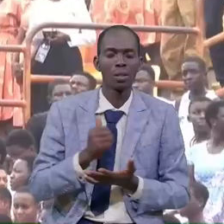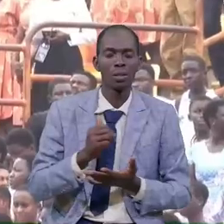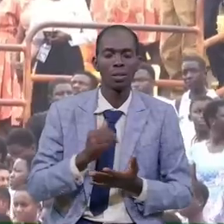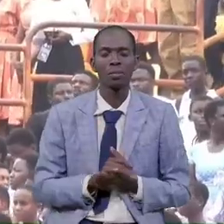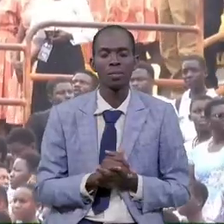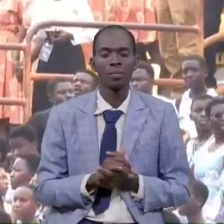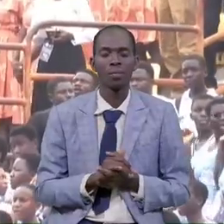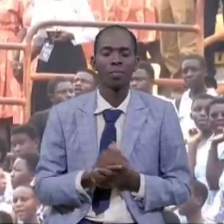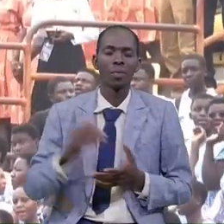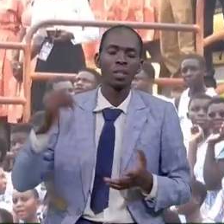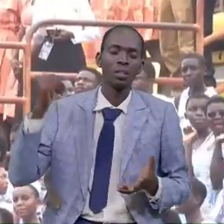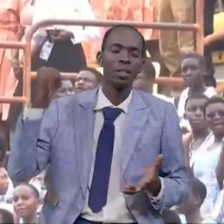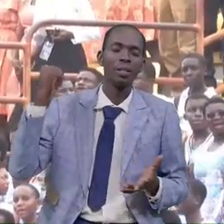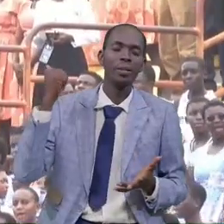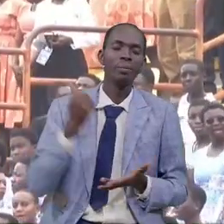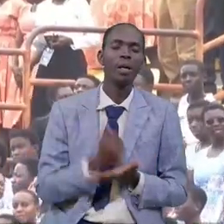Amen.